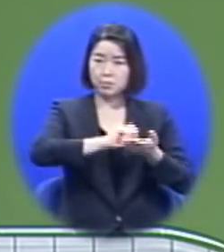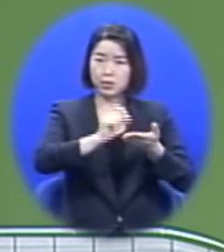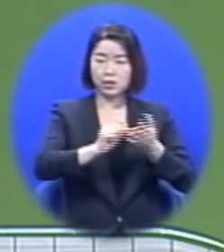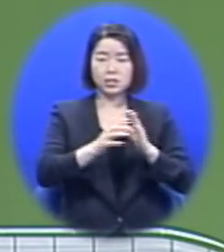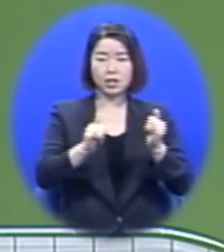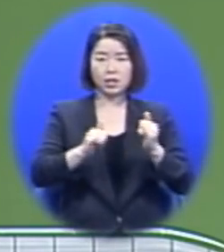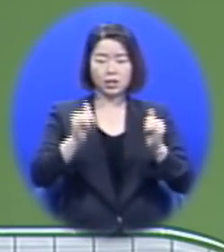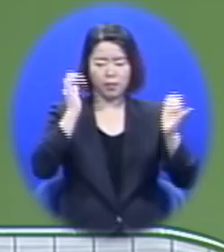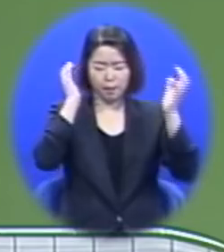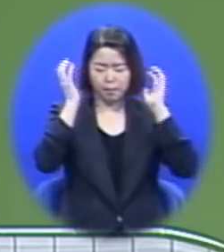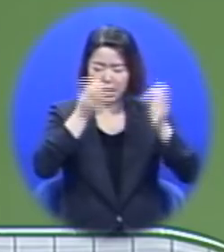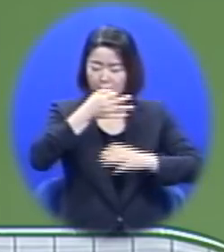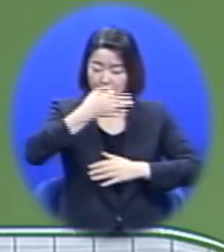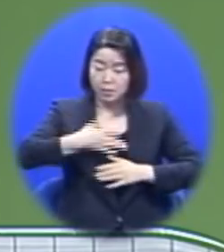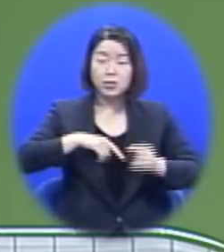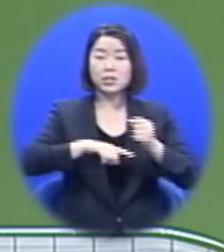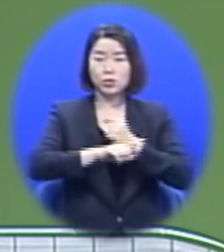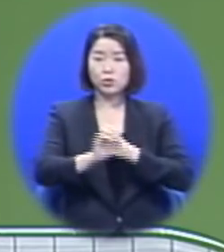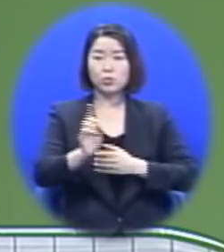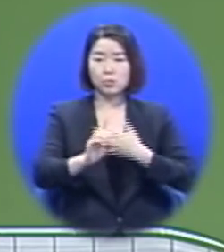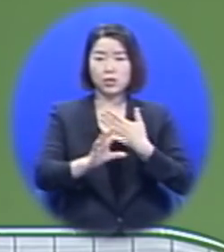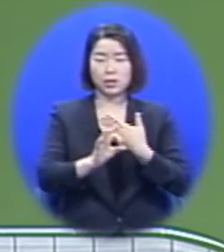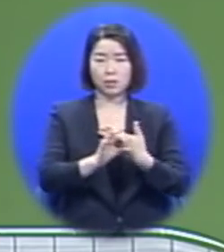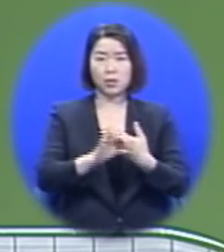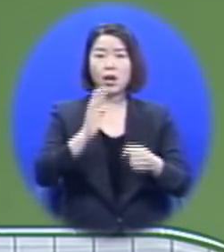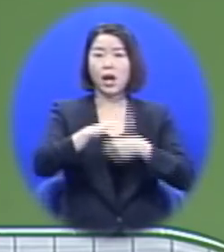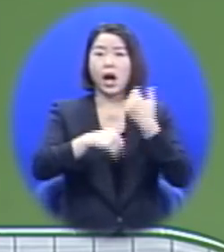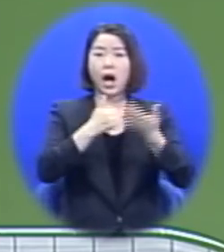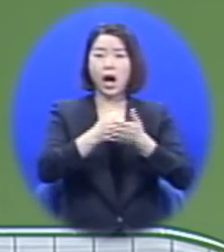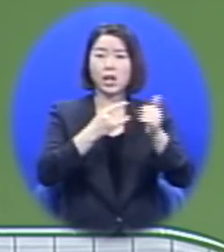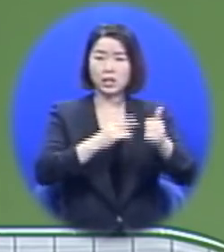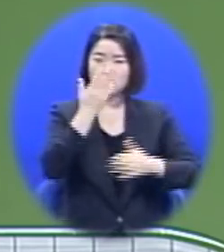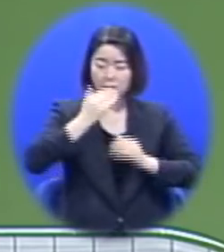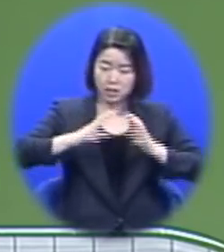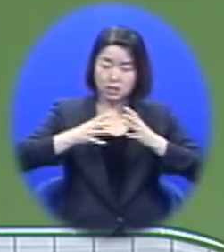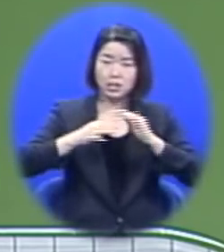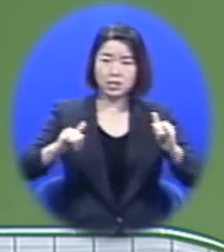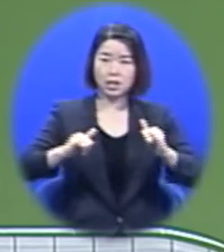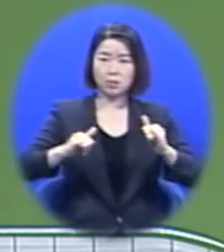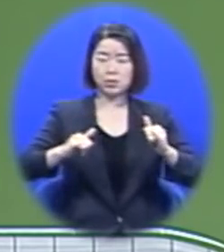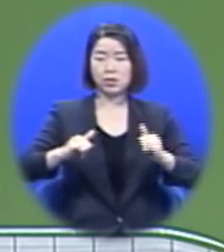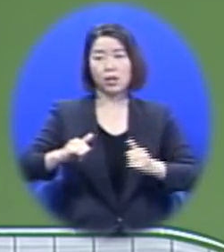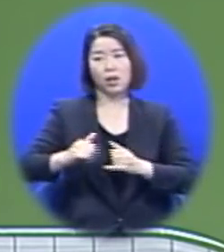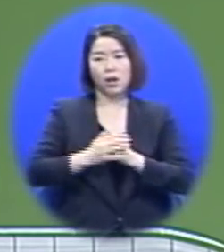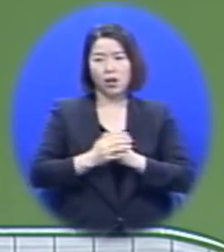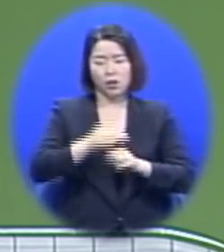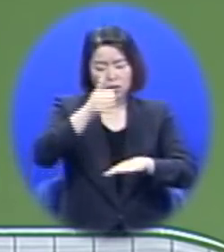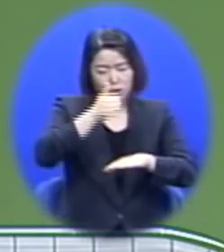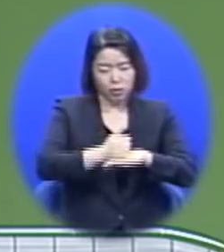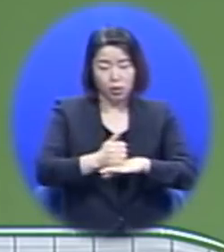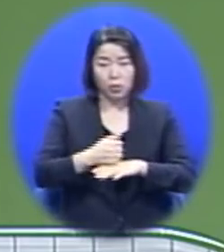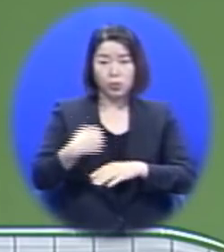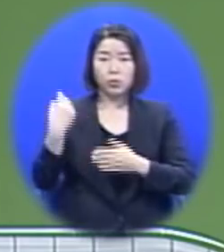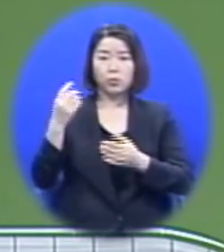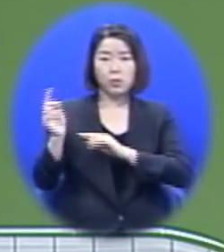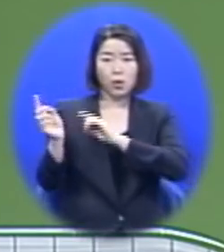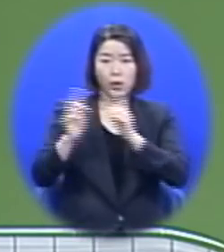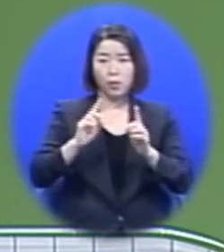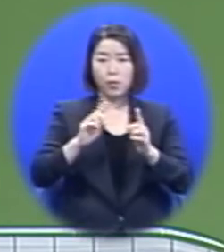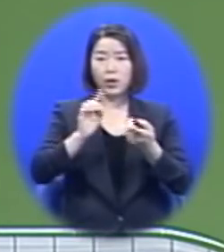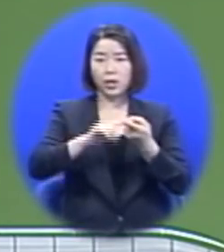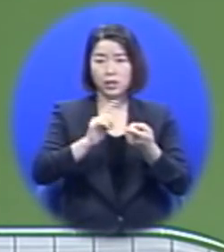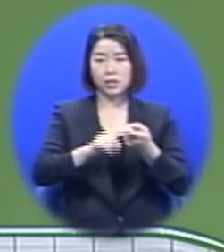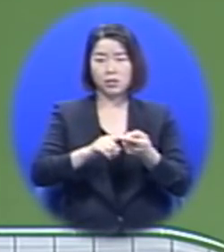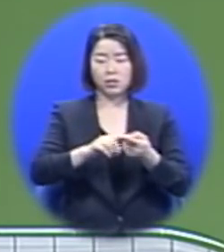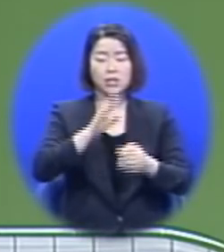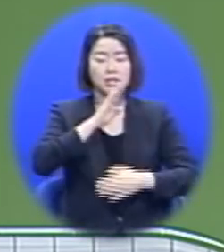이렇게 고통스러워하는 이유는 하나님께서 이스라엘 백성을 결국은 회복시키실 것을 진정으로 믿지 못하고